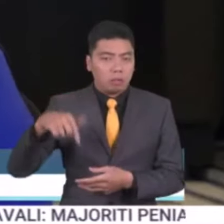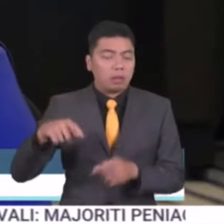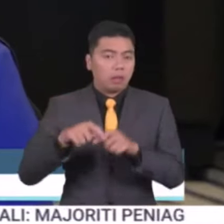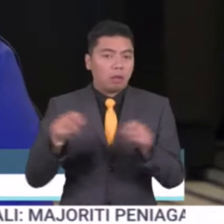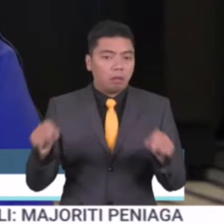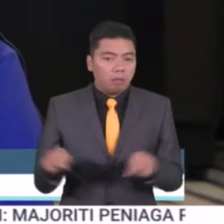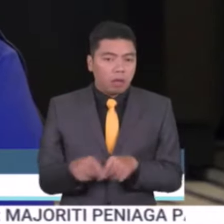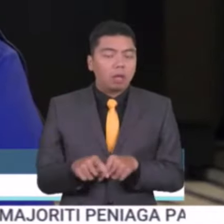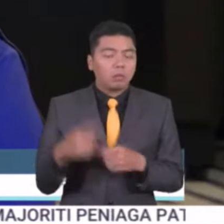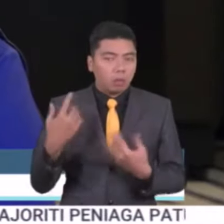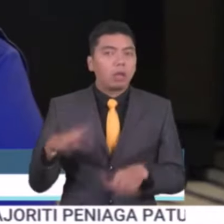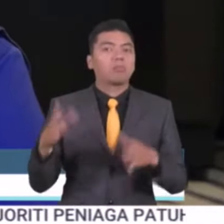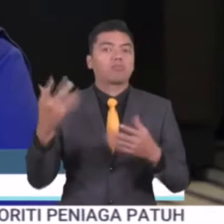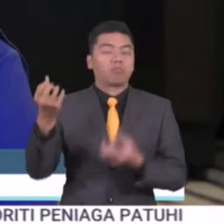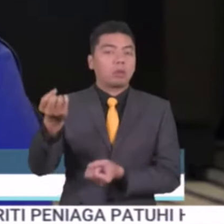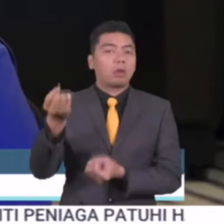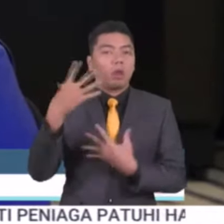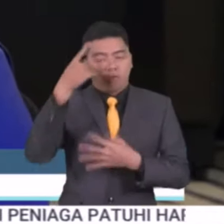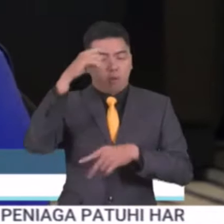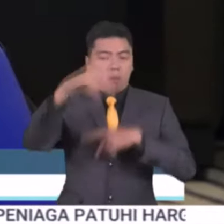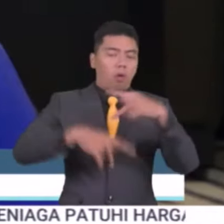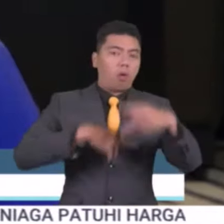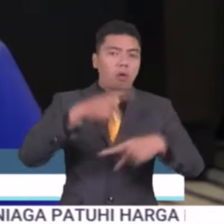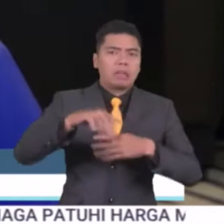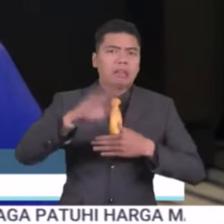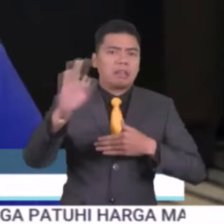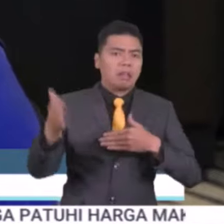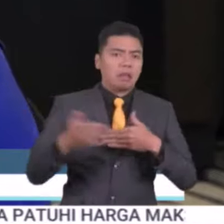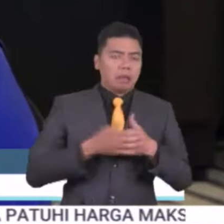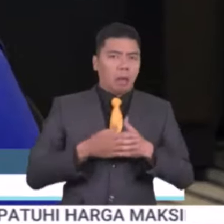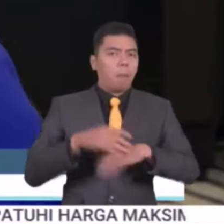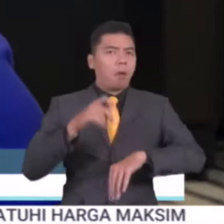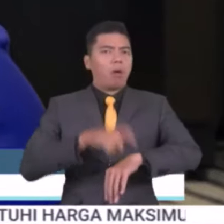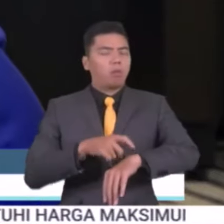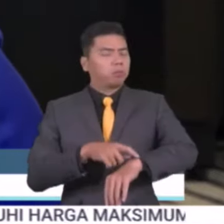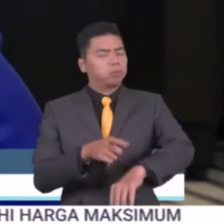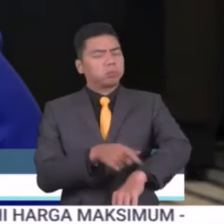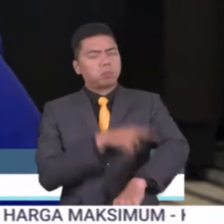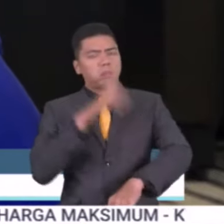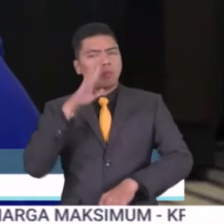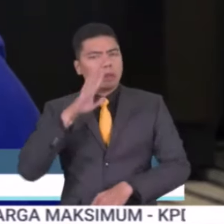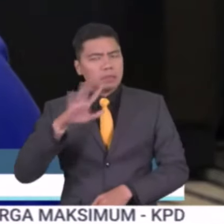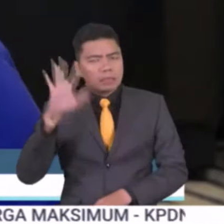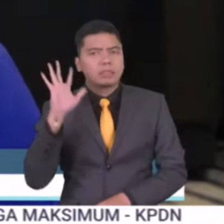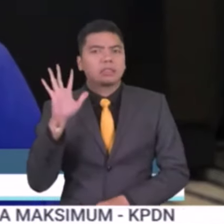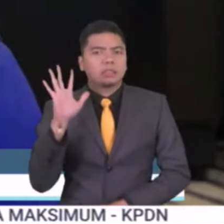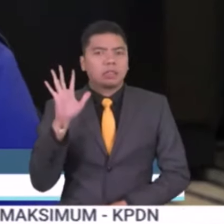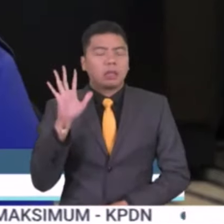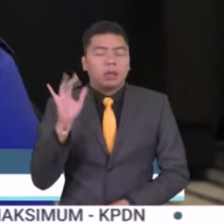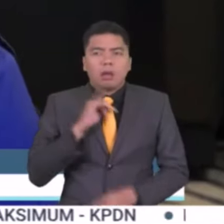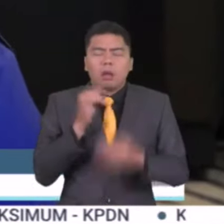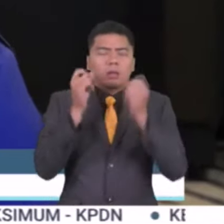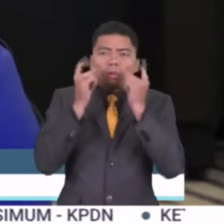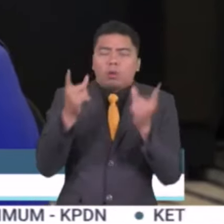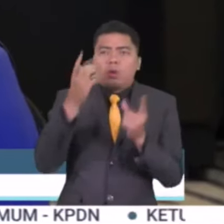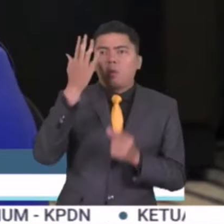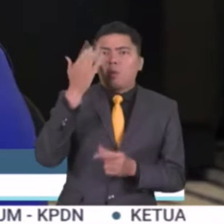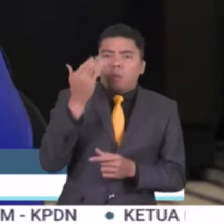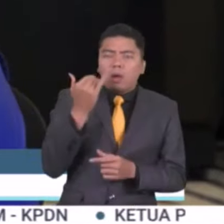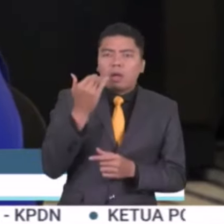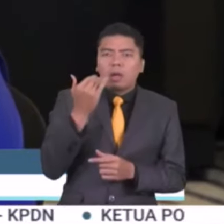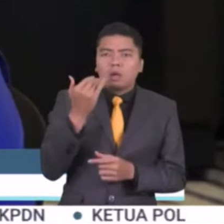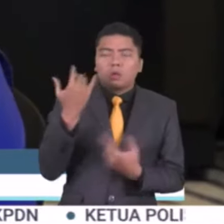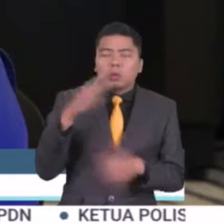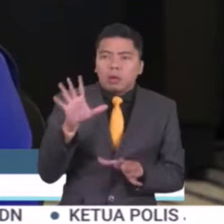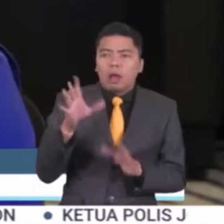Dan saya pun dimaklumkan bahawa proses nak bawa dia orang balik ni memakan masa. Yang saya pun agak terperanjat kenapa bila dah